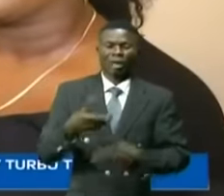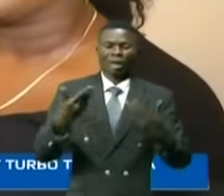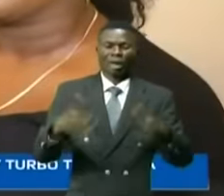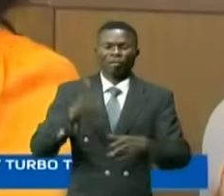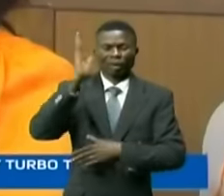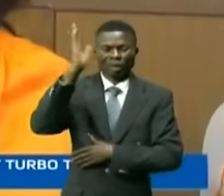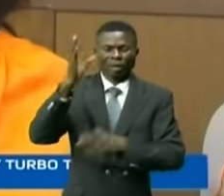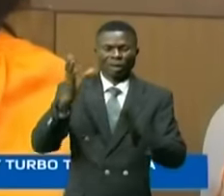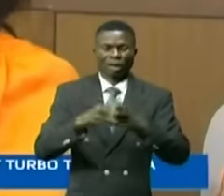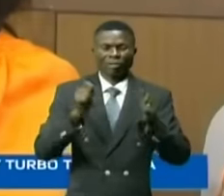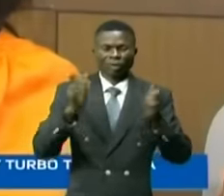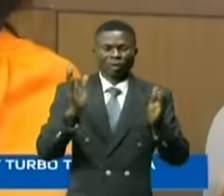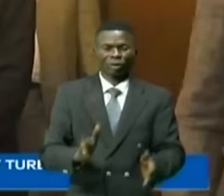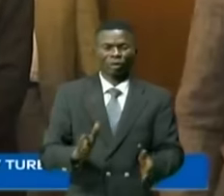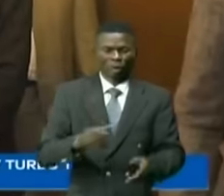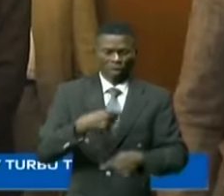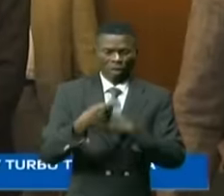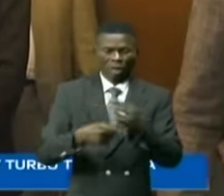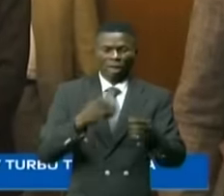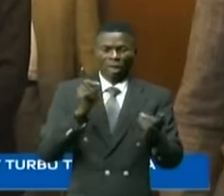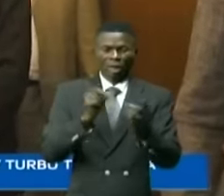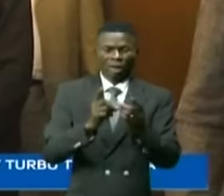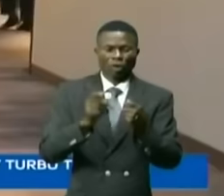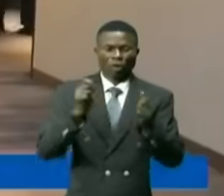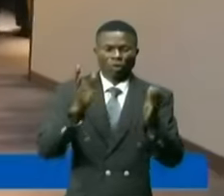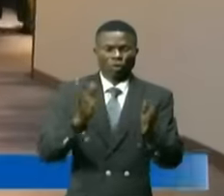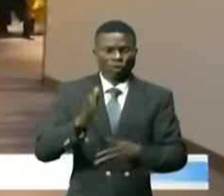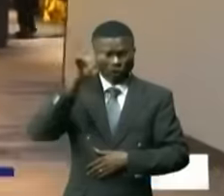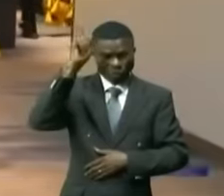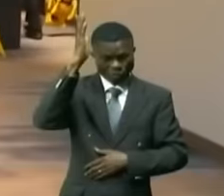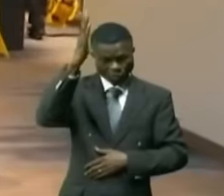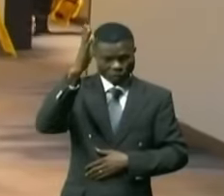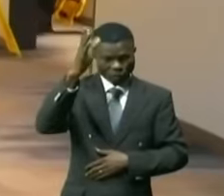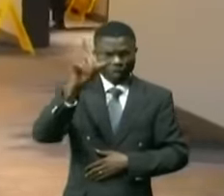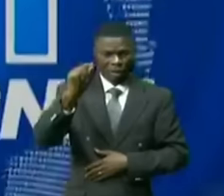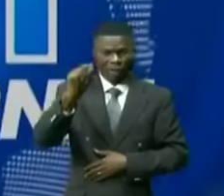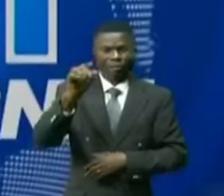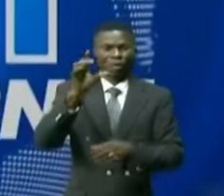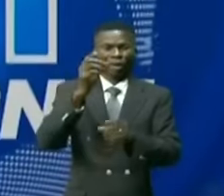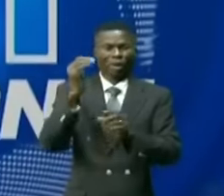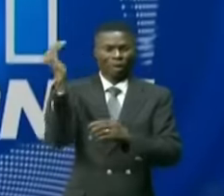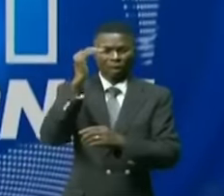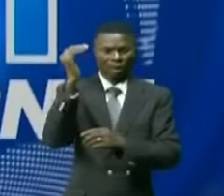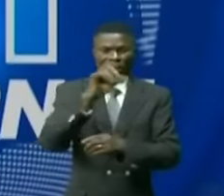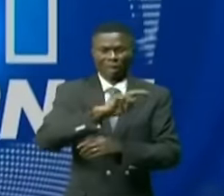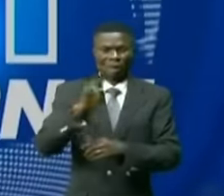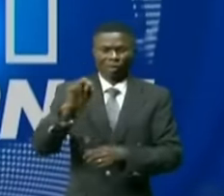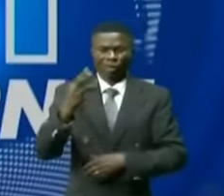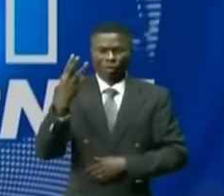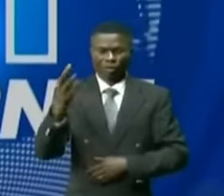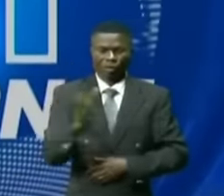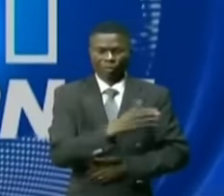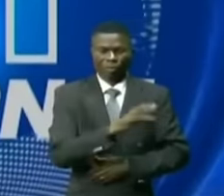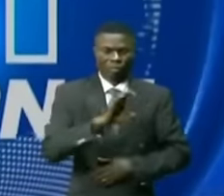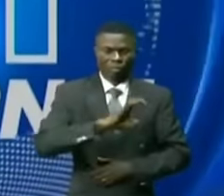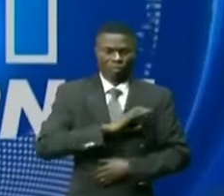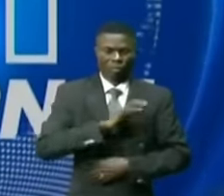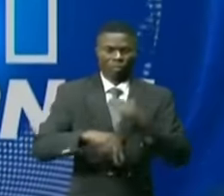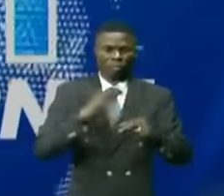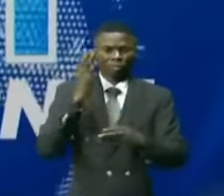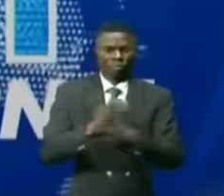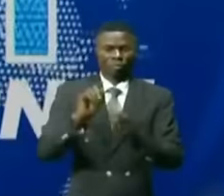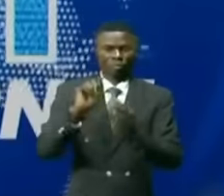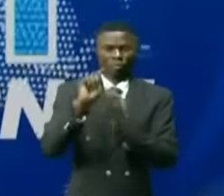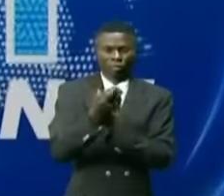conférence de presse tout en donnant rendez-vous aux journalistes le 20 décembre 2023. La police décourage le tribalisme,